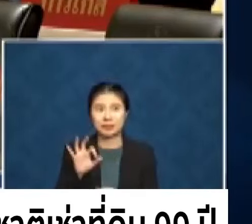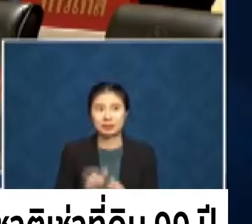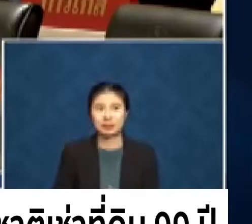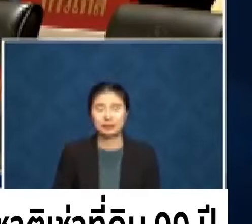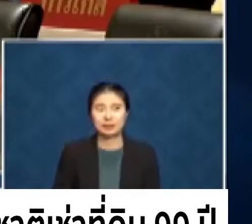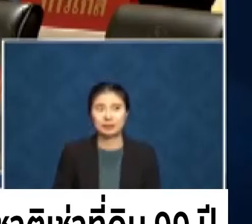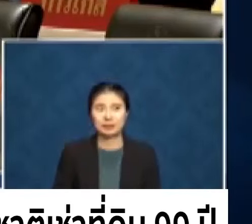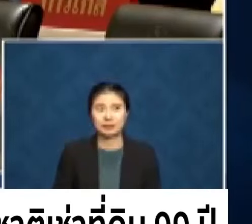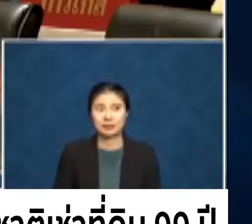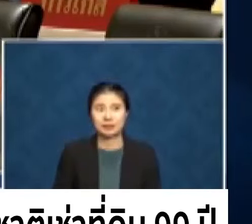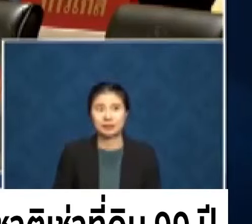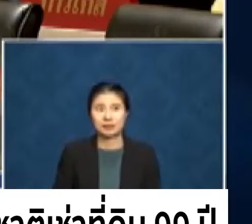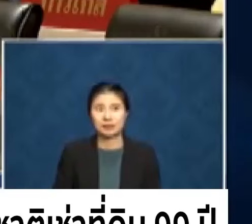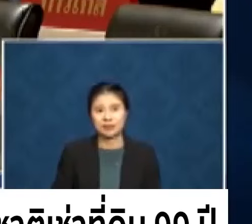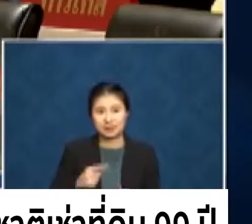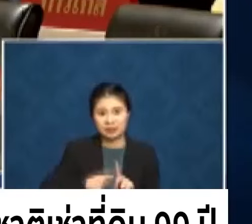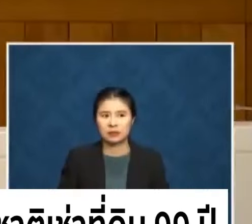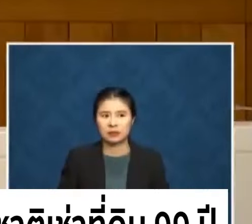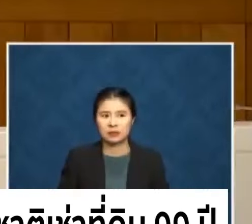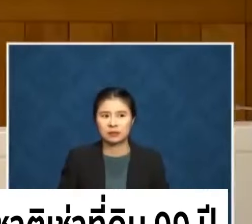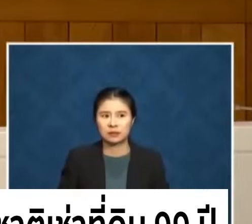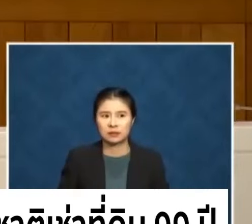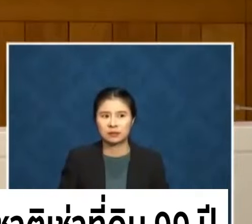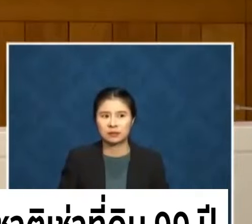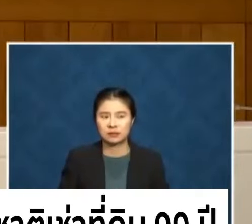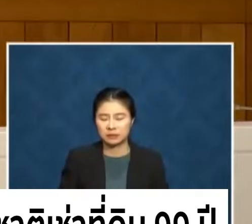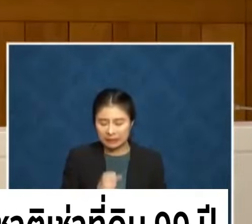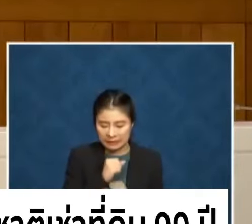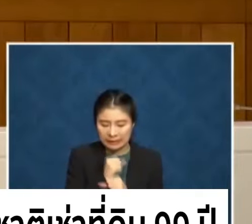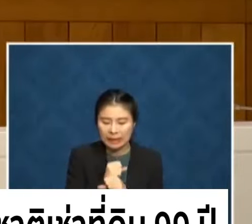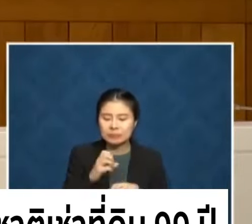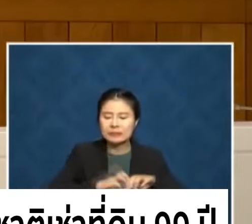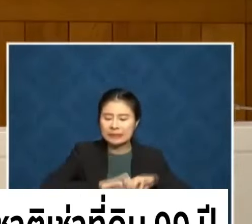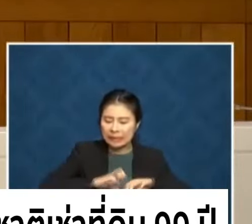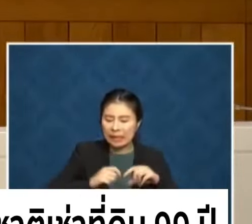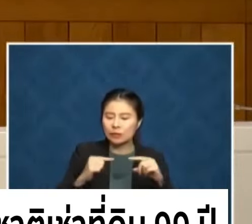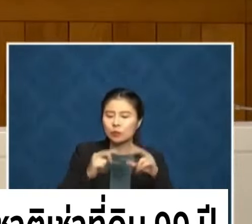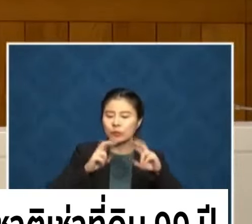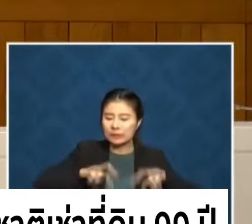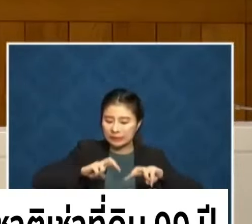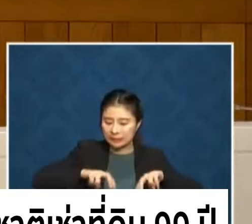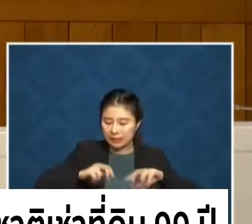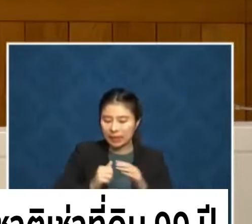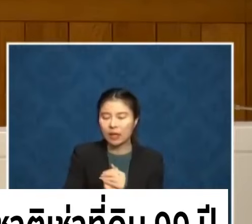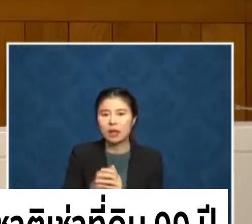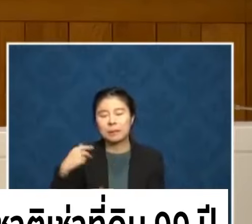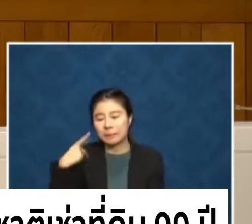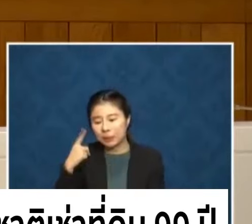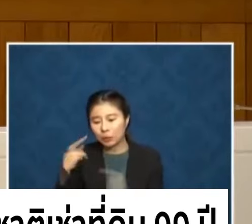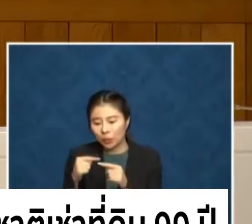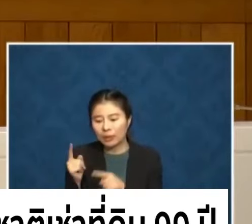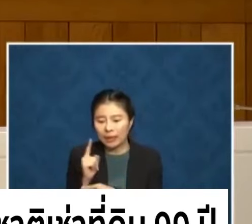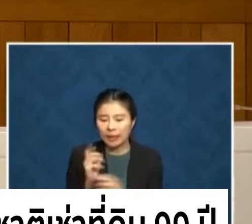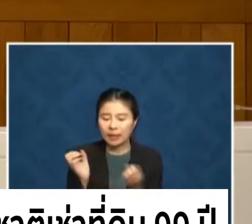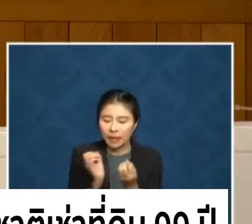ช่าหอเกาะฮ่องกงนะครับ นายชาดาบอกนะครับว่านายกเนี่ยสั่งให้แก้ไขกฎหมายแต่ก็ต้องศึกษาผลดีผลเ